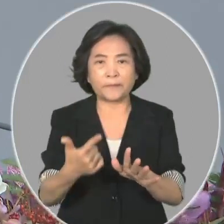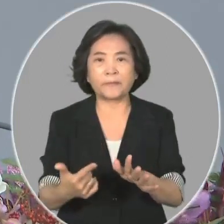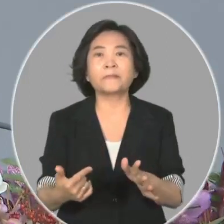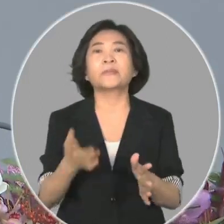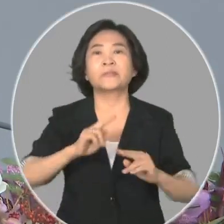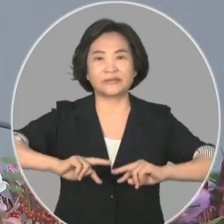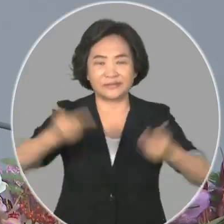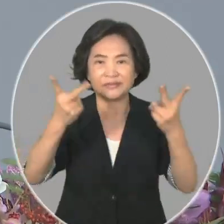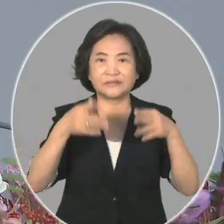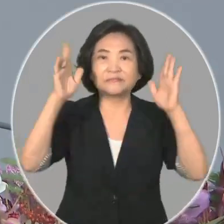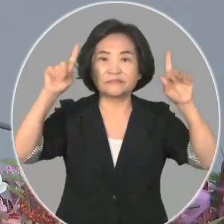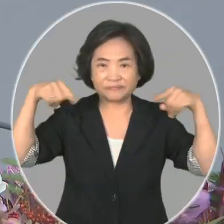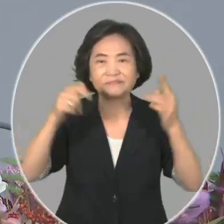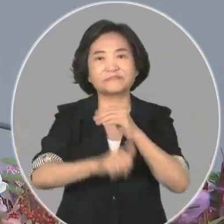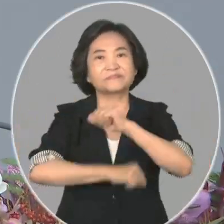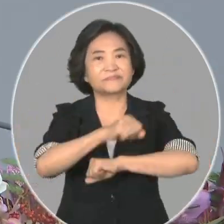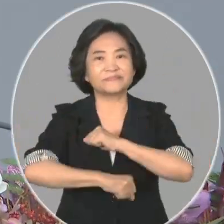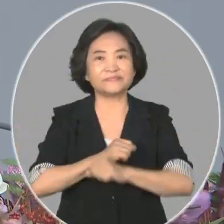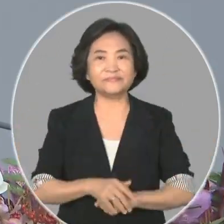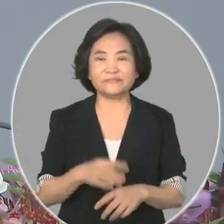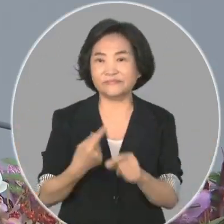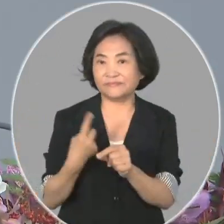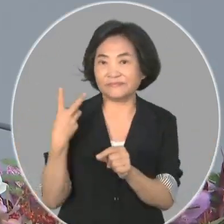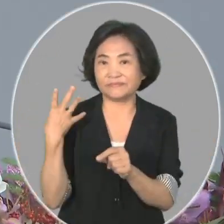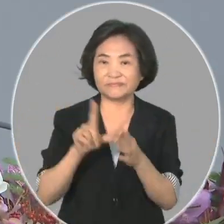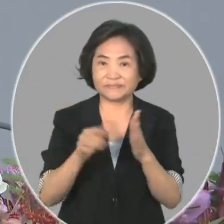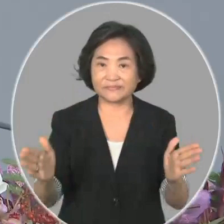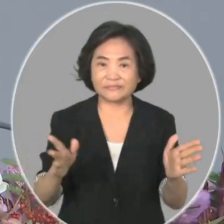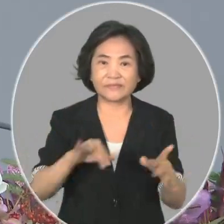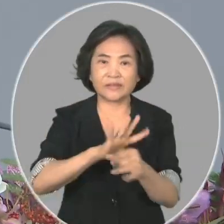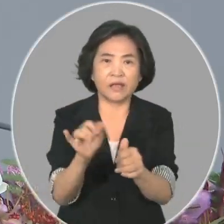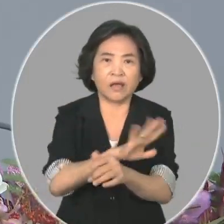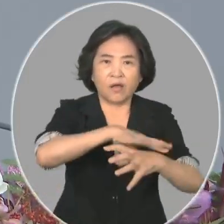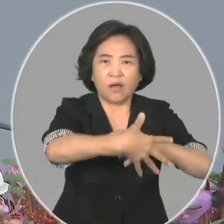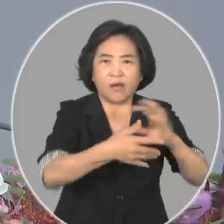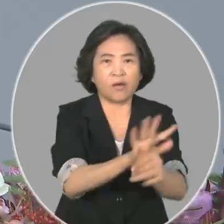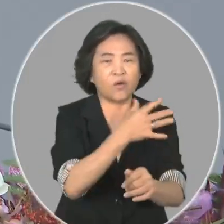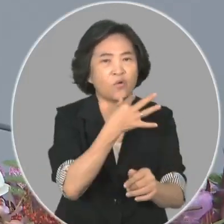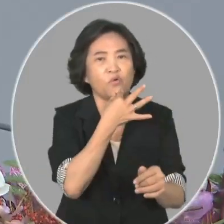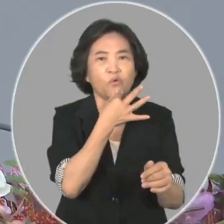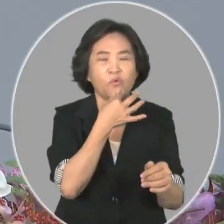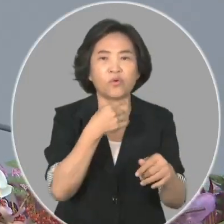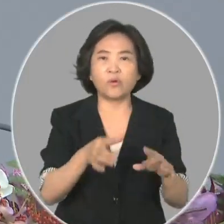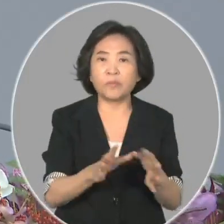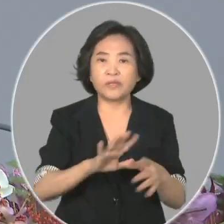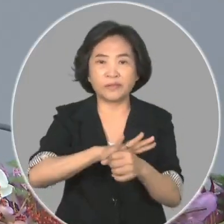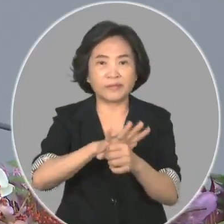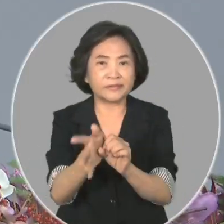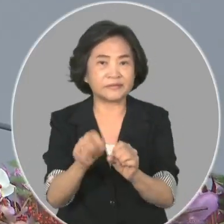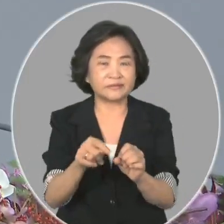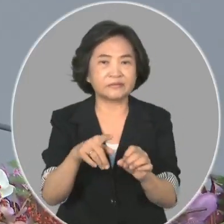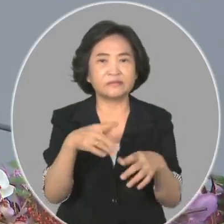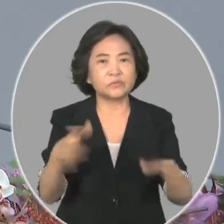活。过去2年多，疫情冲击了全世界，对于因为疫情而